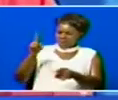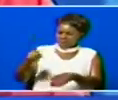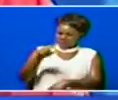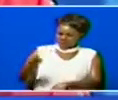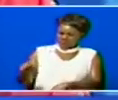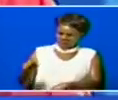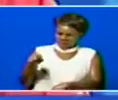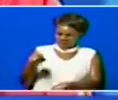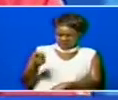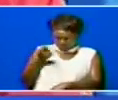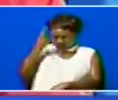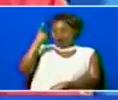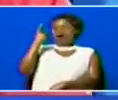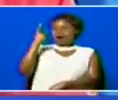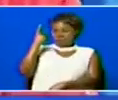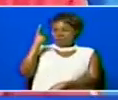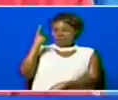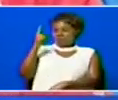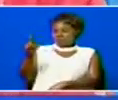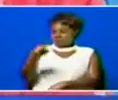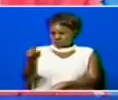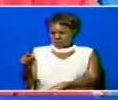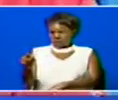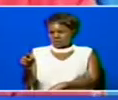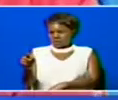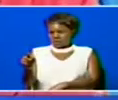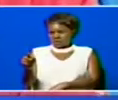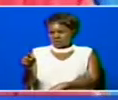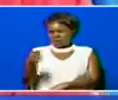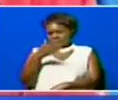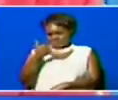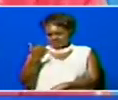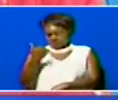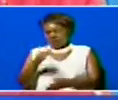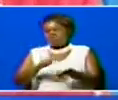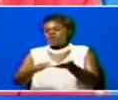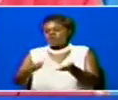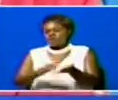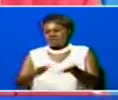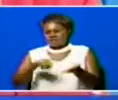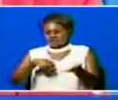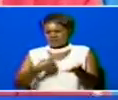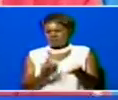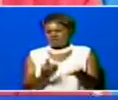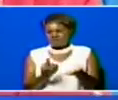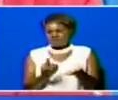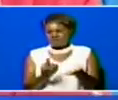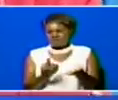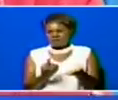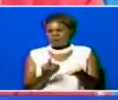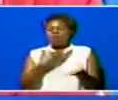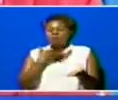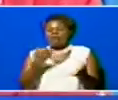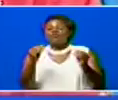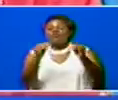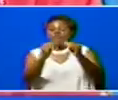na amerealize ya kwamba ni makosa amefanya, anafaa kusamehewa. Hata mimi ningependa